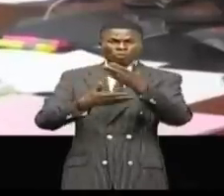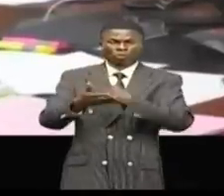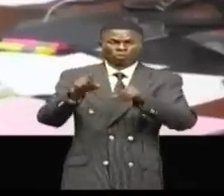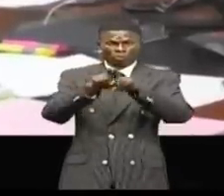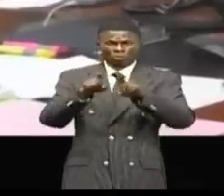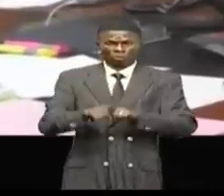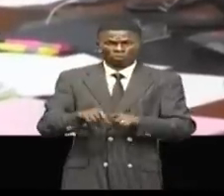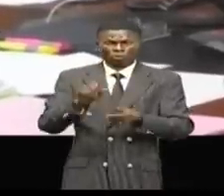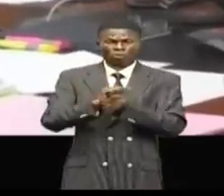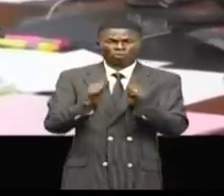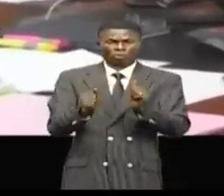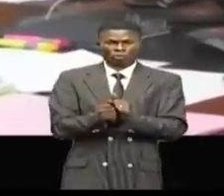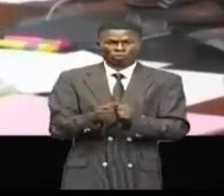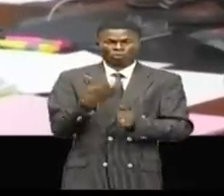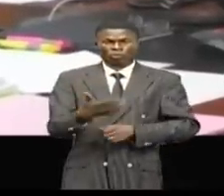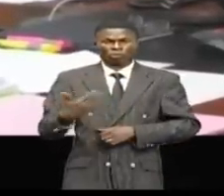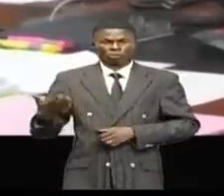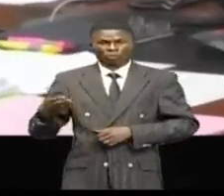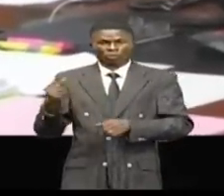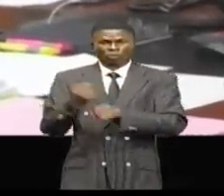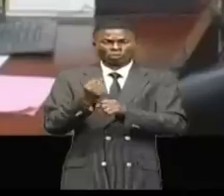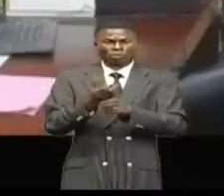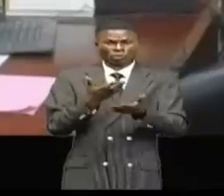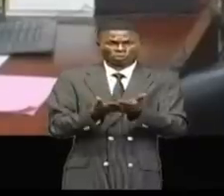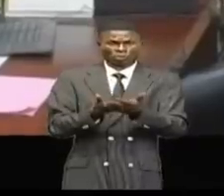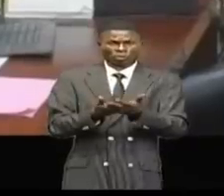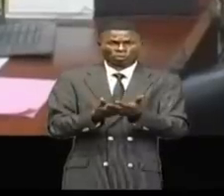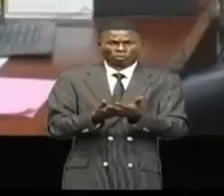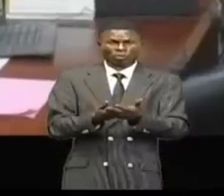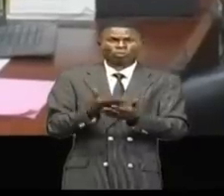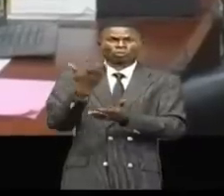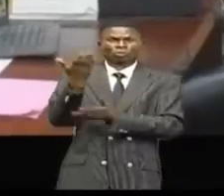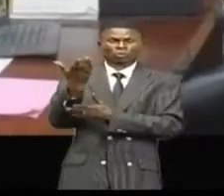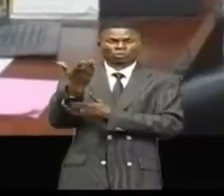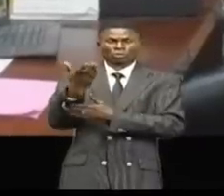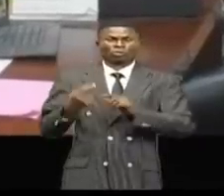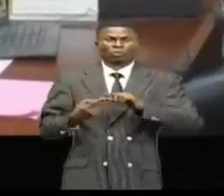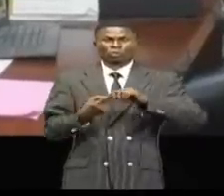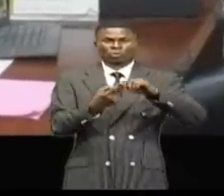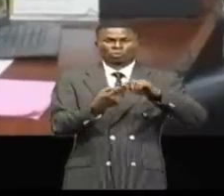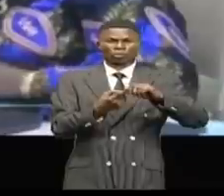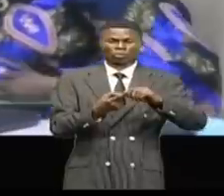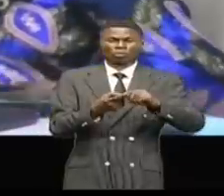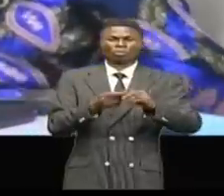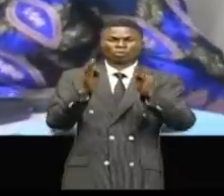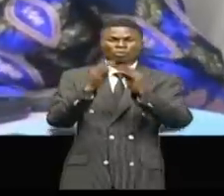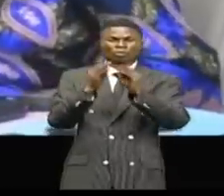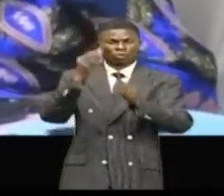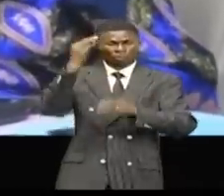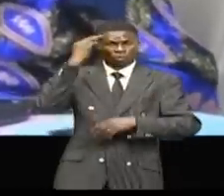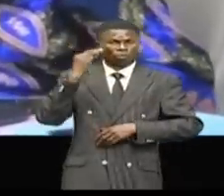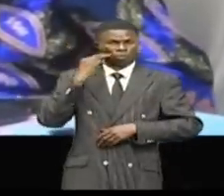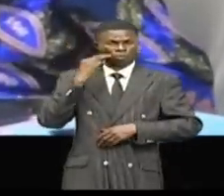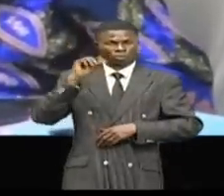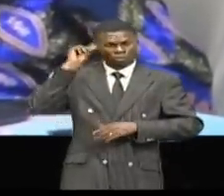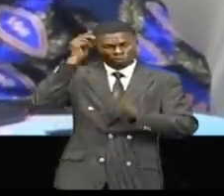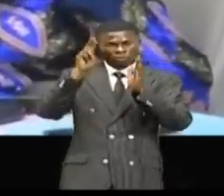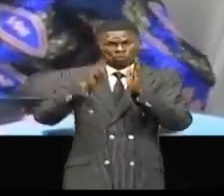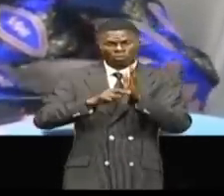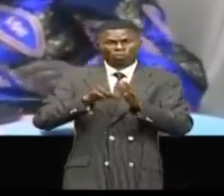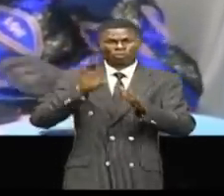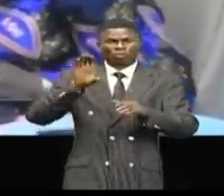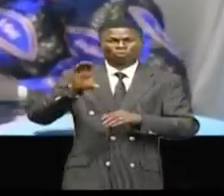que celui de biens et services. Invité spécialement à ces conseils de ministres, la gouverneure de la